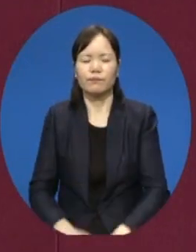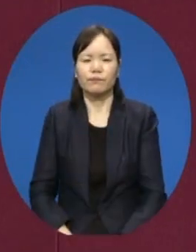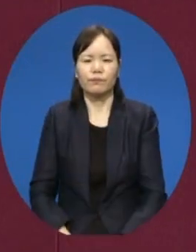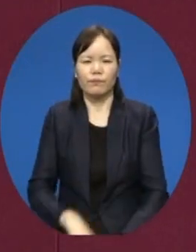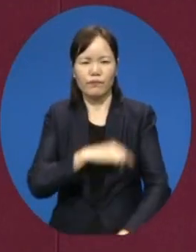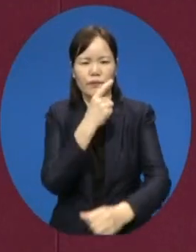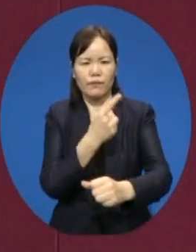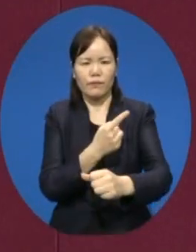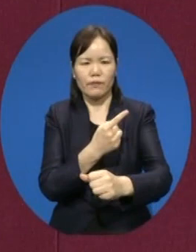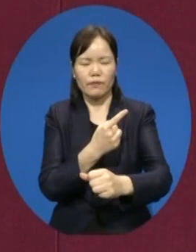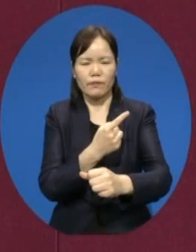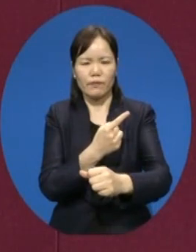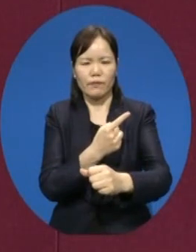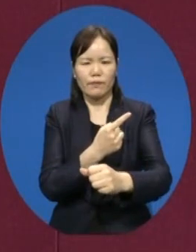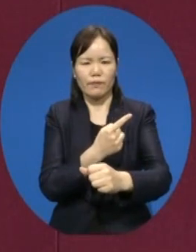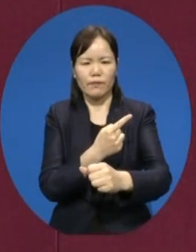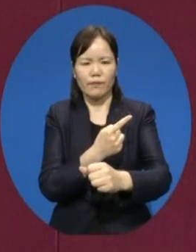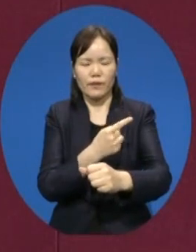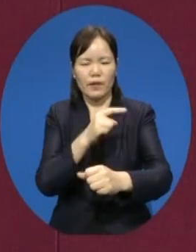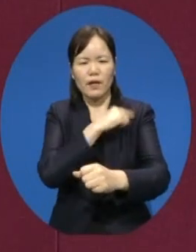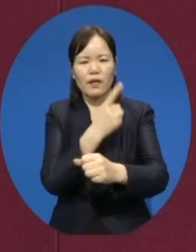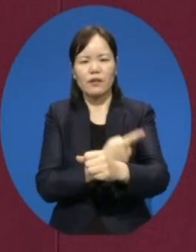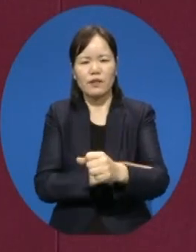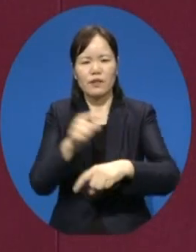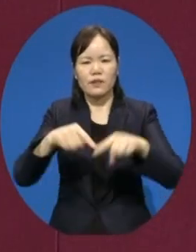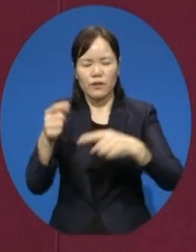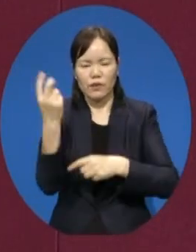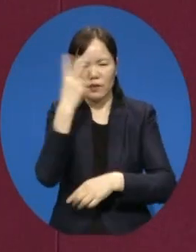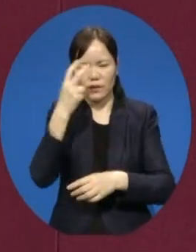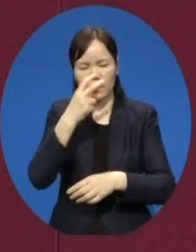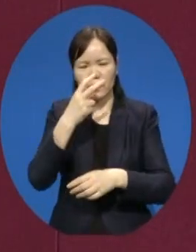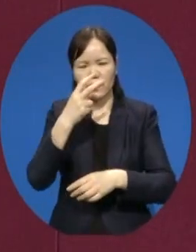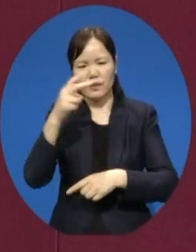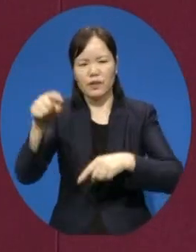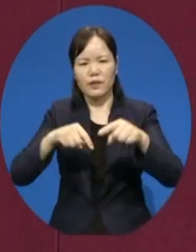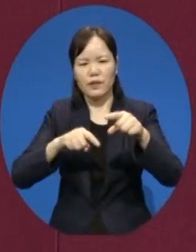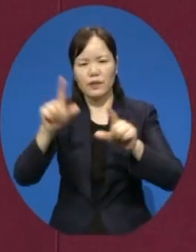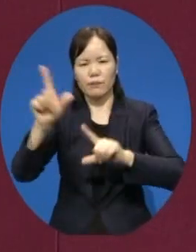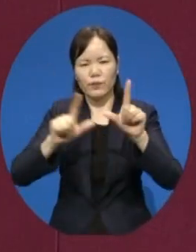수권정당의 체비를 확실하게 갖추겠습니다.